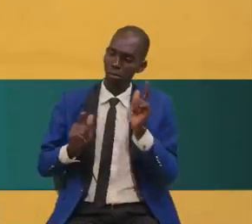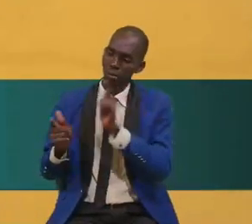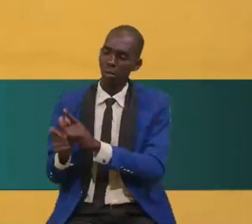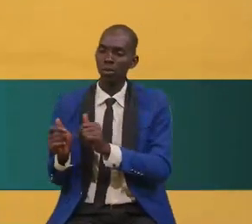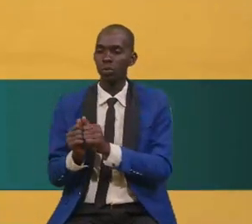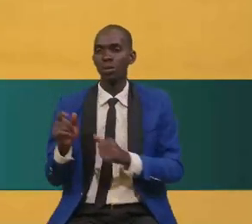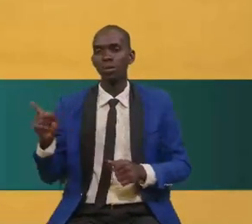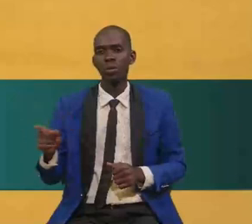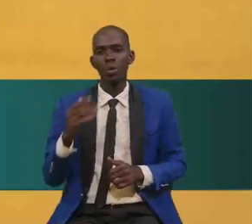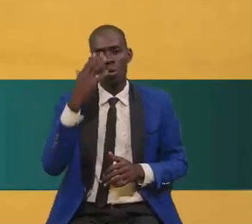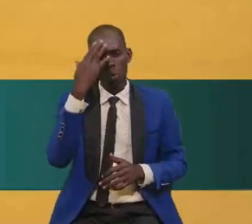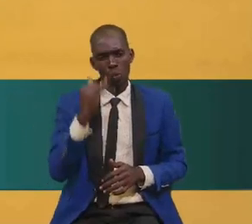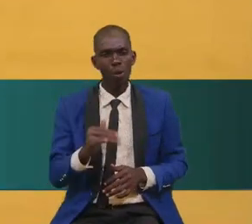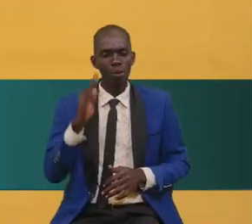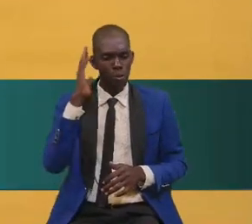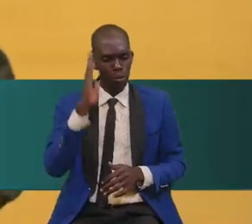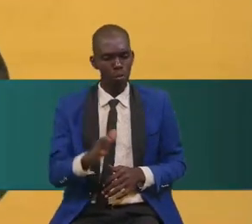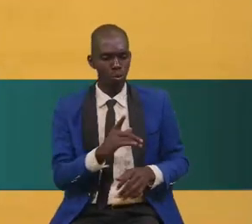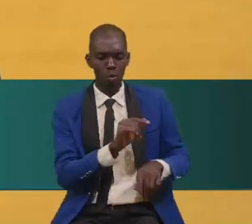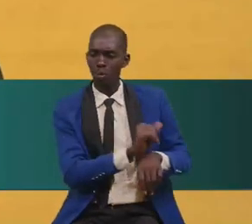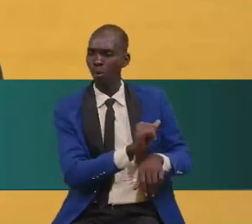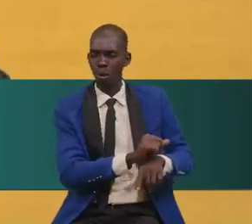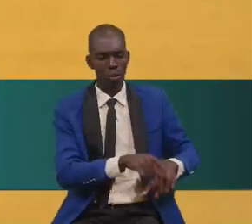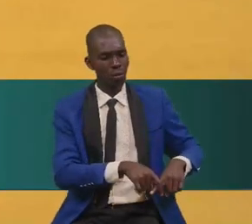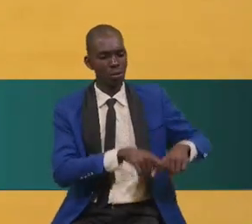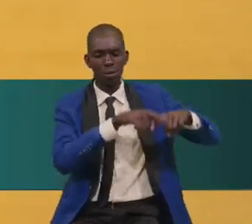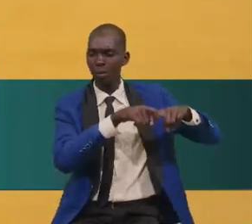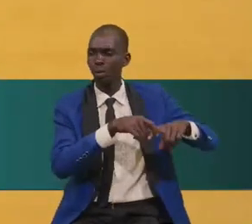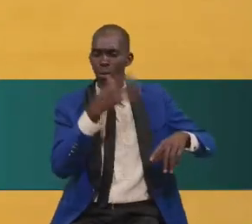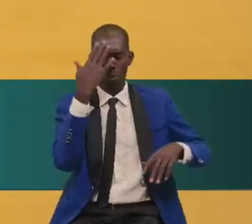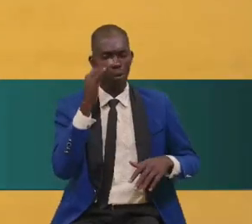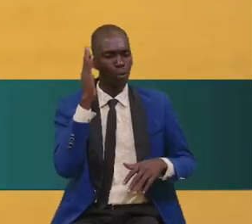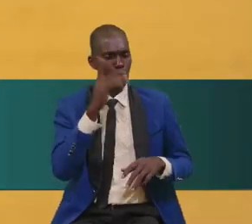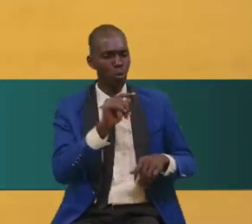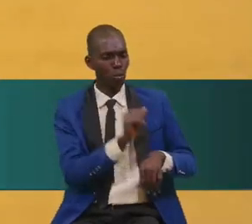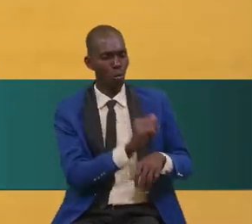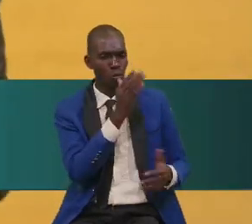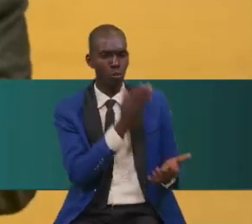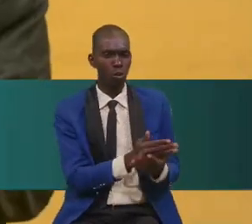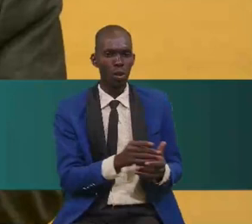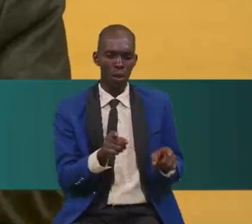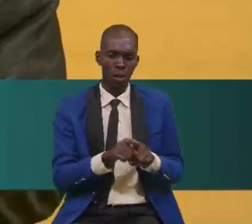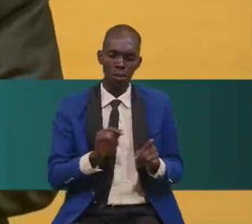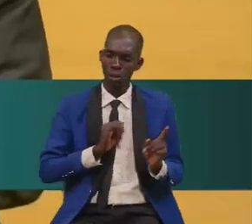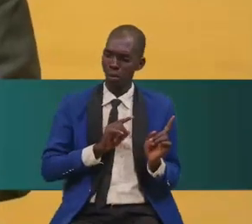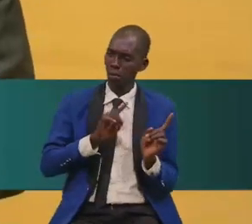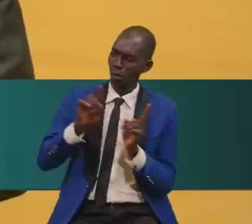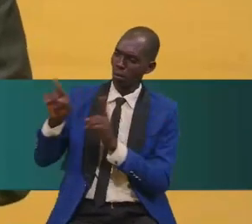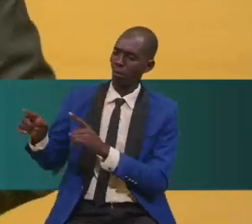Le travail serait interrompu pendant que je le quitterai pour aller vers vous.